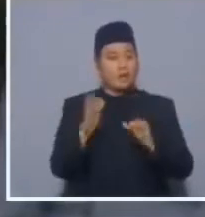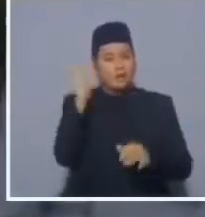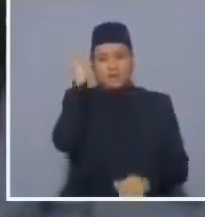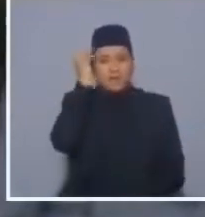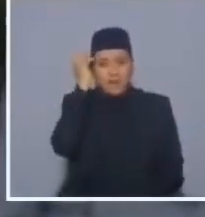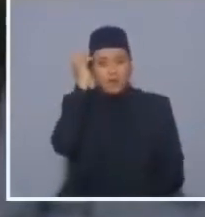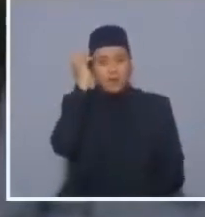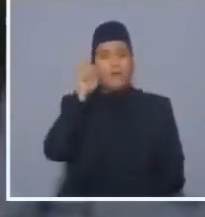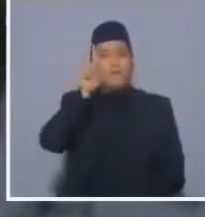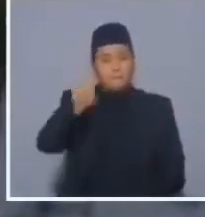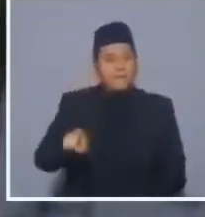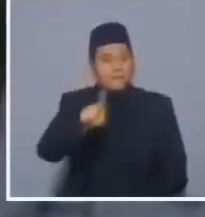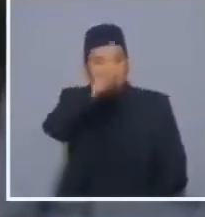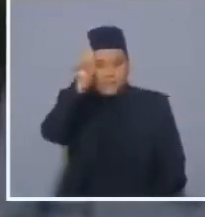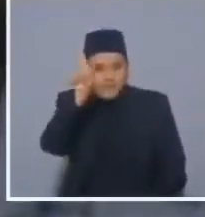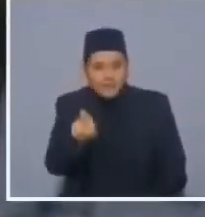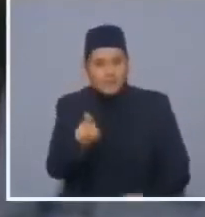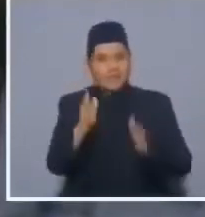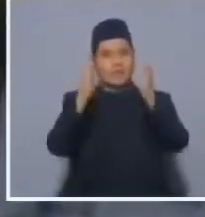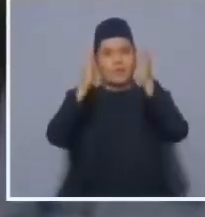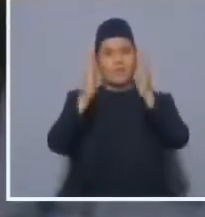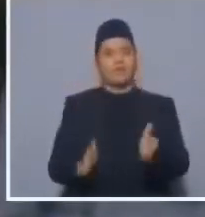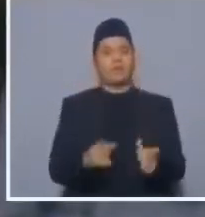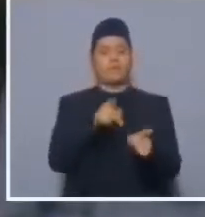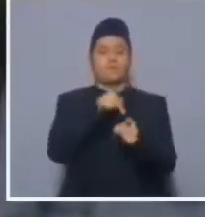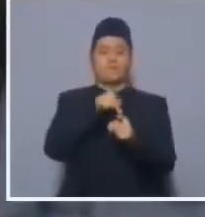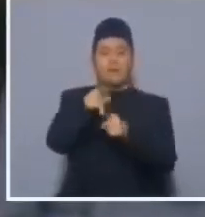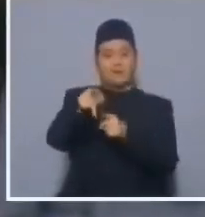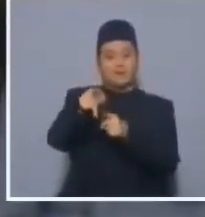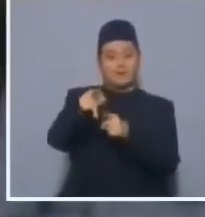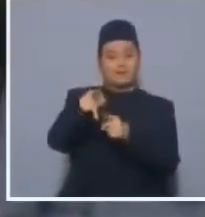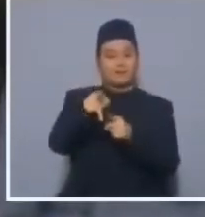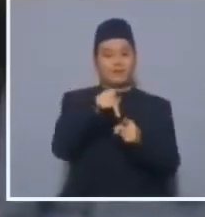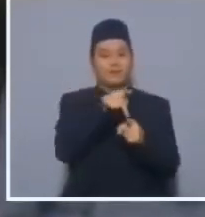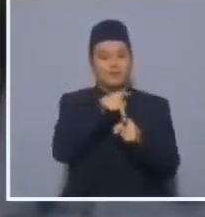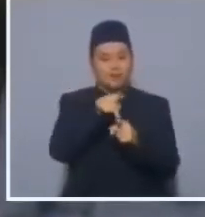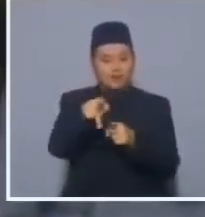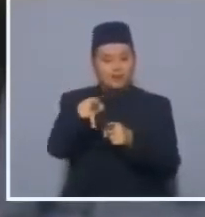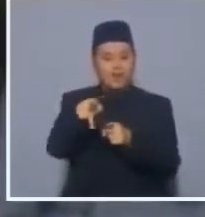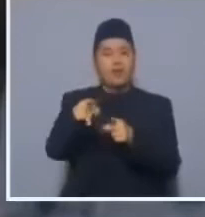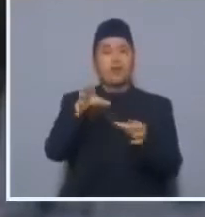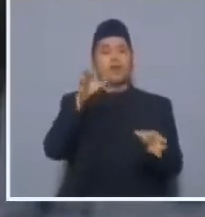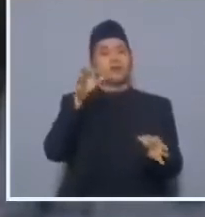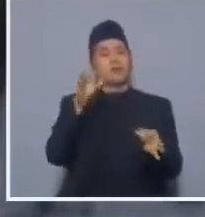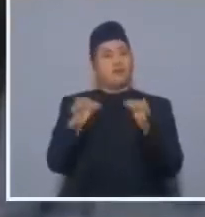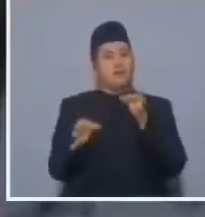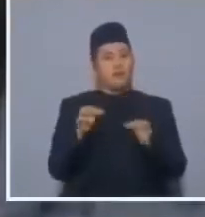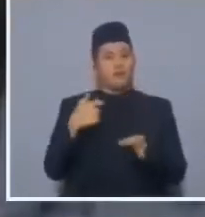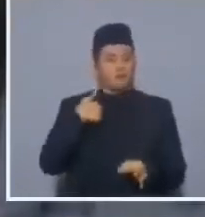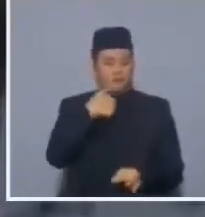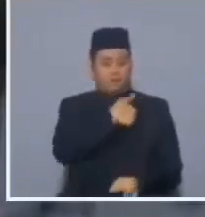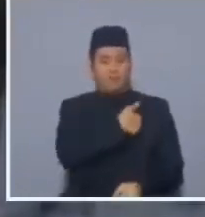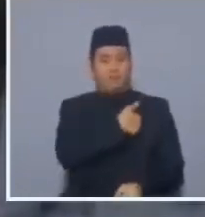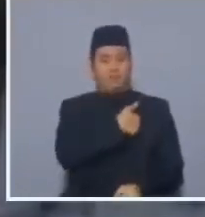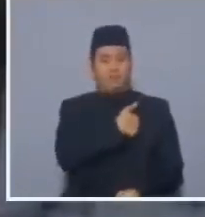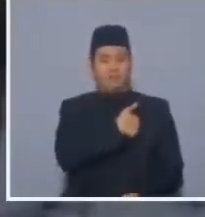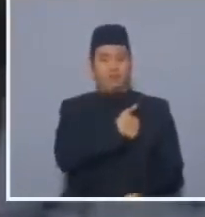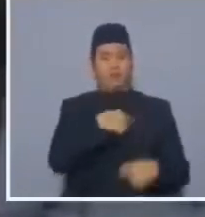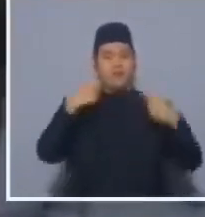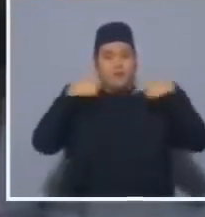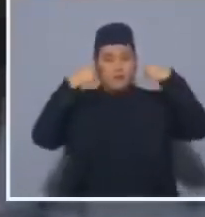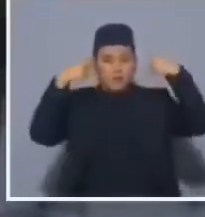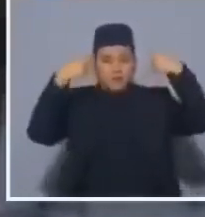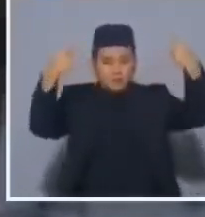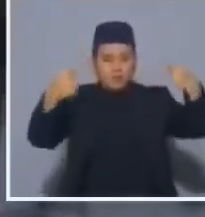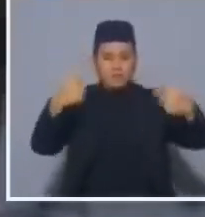tahu, tanya kepada yang pakar. Kalau kita mungkin famous kerana kita ni celebrity, kerana sekian,